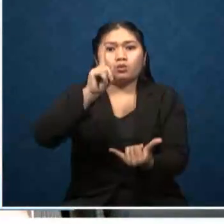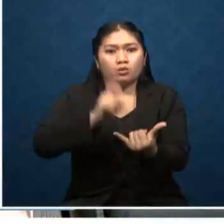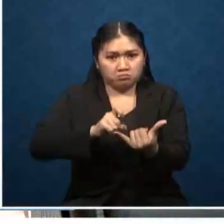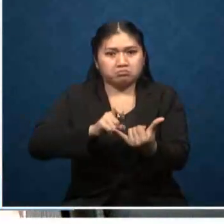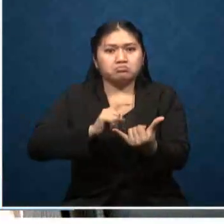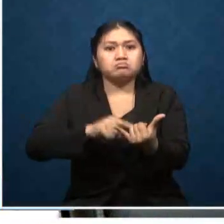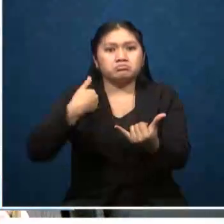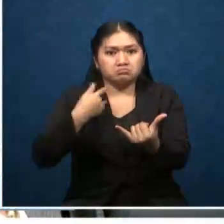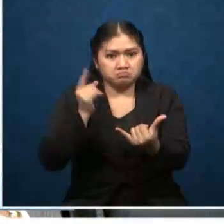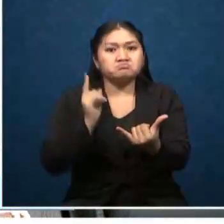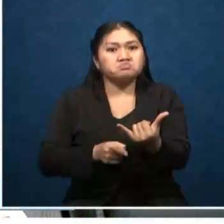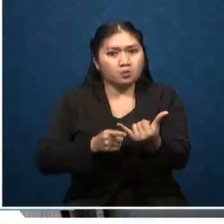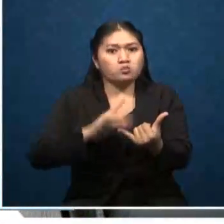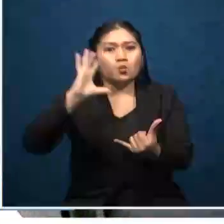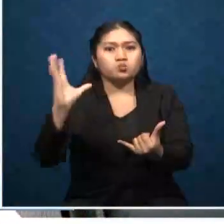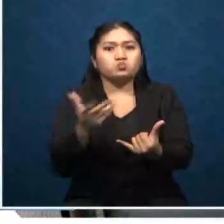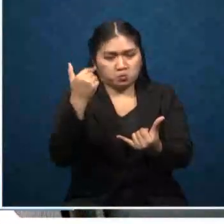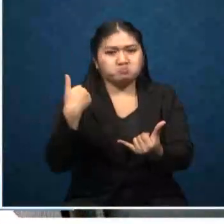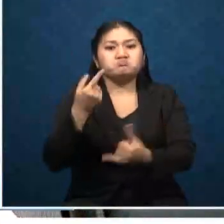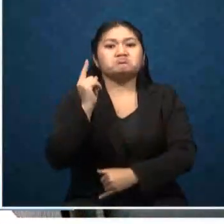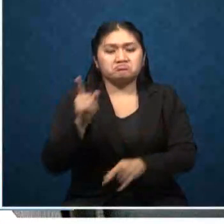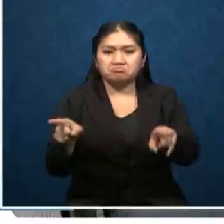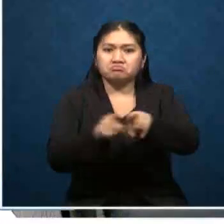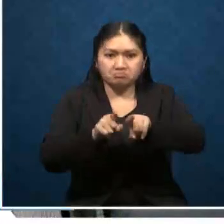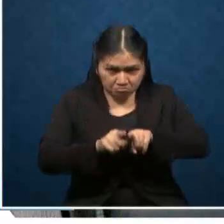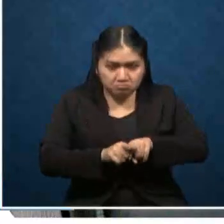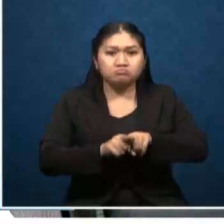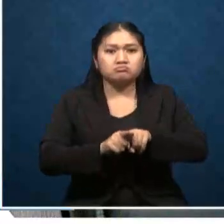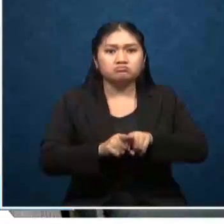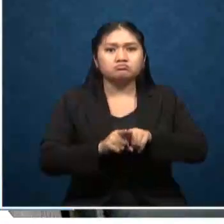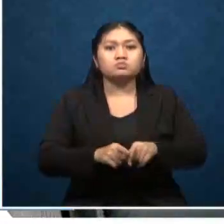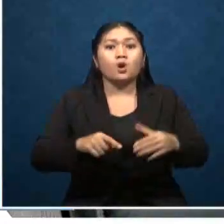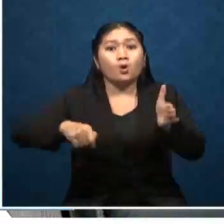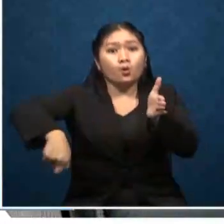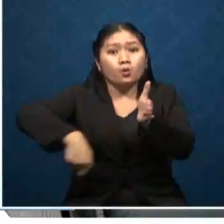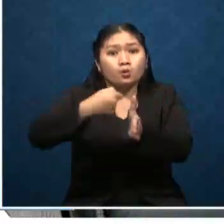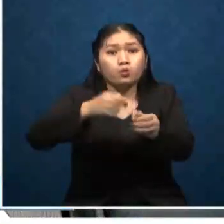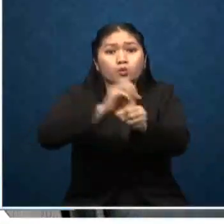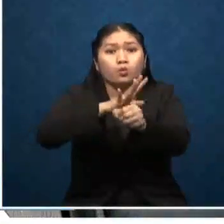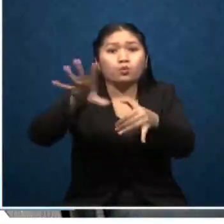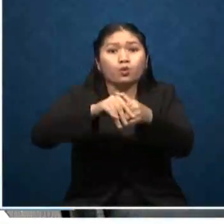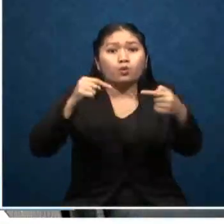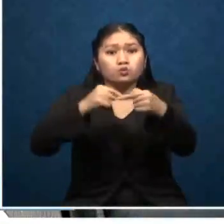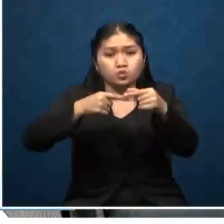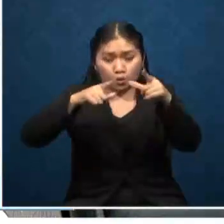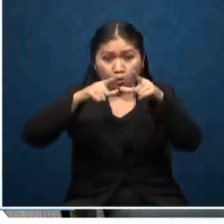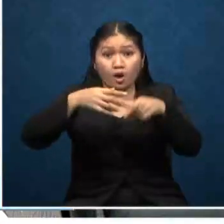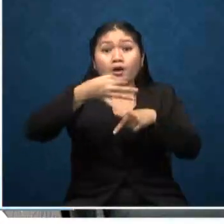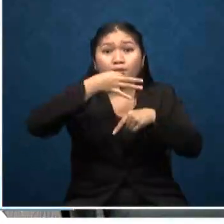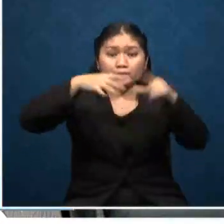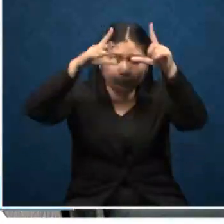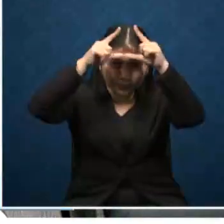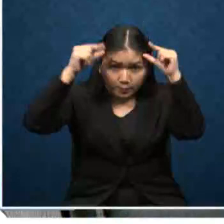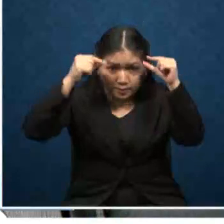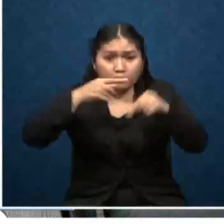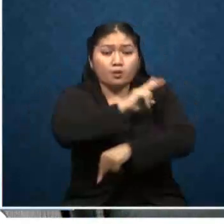อัี้แ่นอนครั เกิดข้ทั่วโลกข้อหนึงสระเทติของการตดเชืederในบุษฐานเครปมี